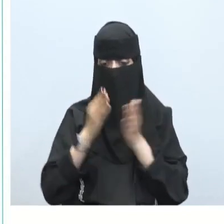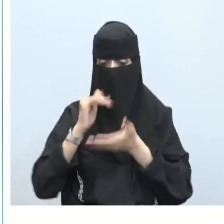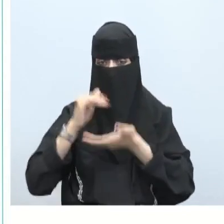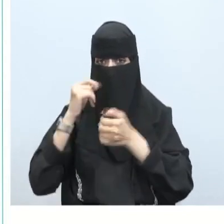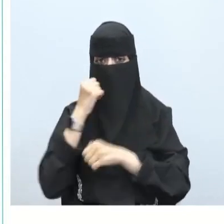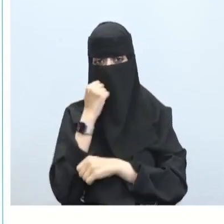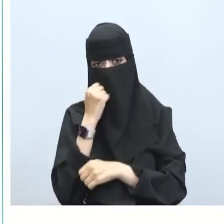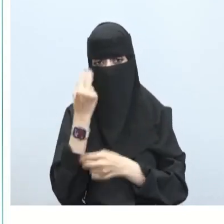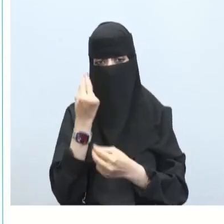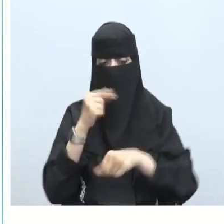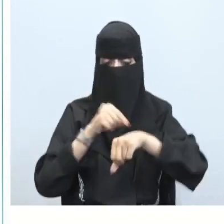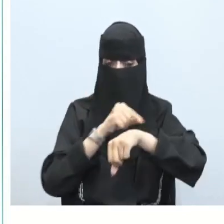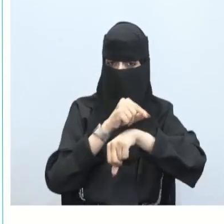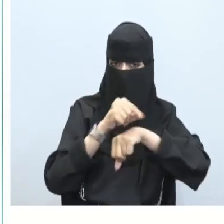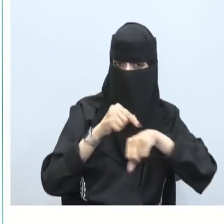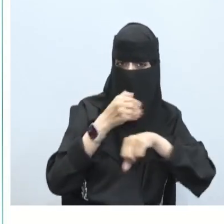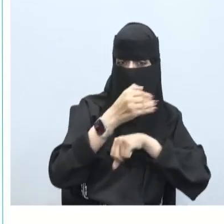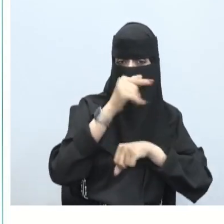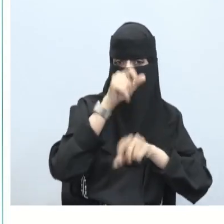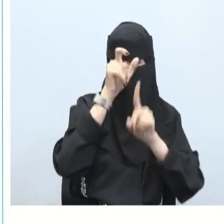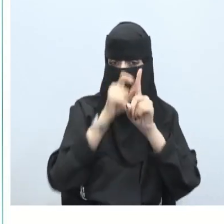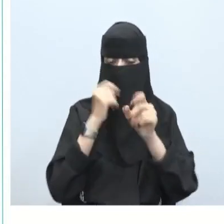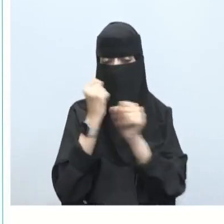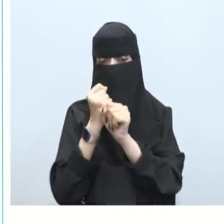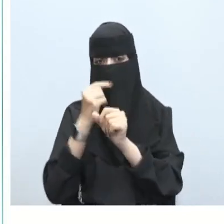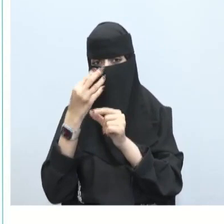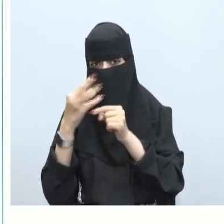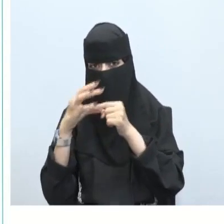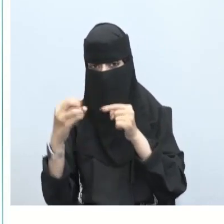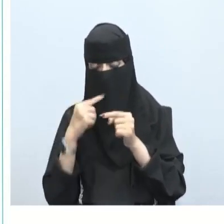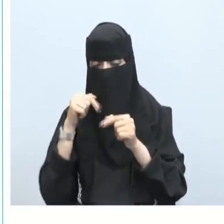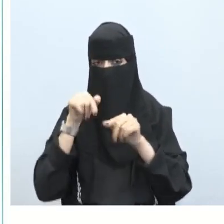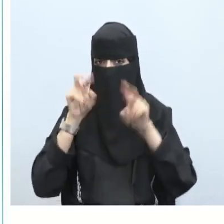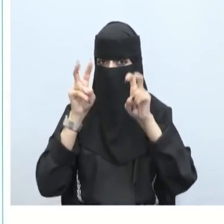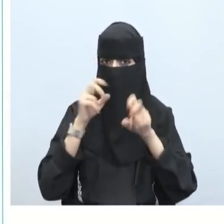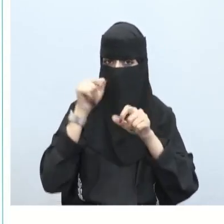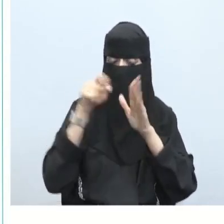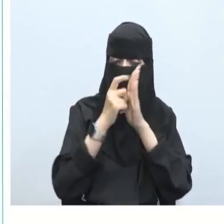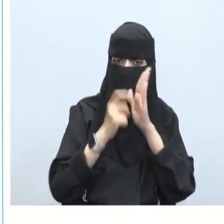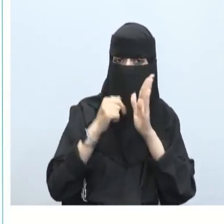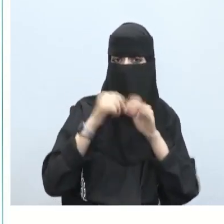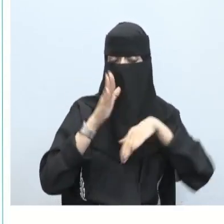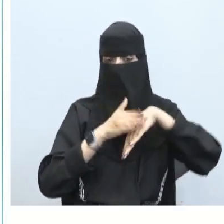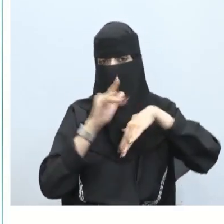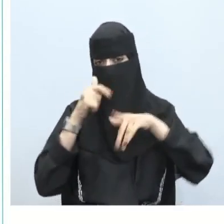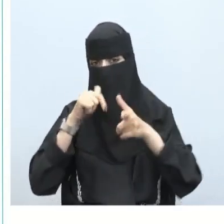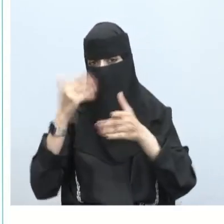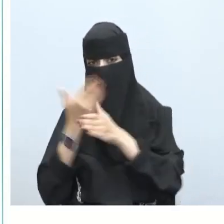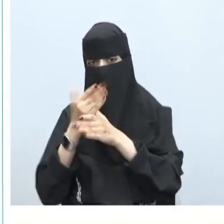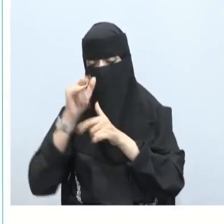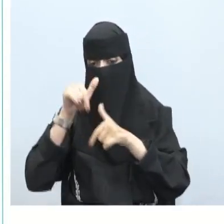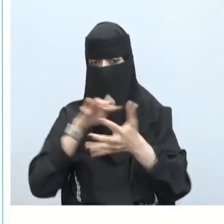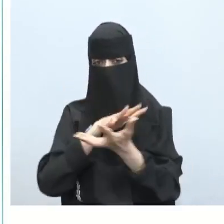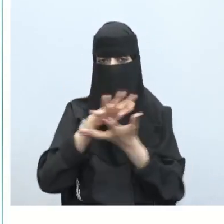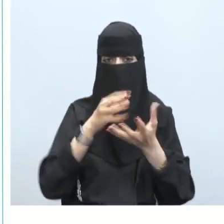انتظار واطول العملاء وساعات عمل اقل وبالتالي اي تعطل في هذه الانظمه او الخدمات قد يتسبب